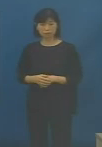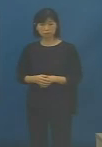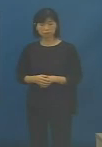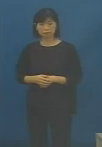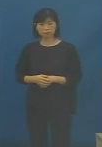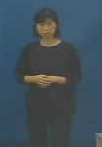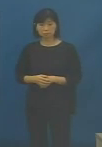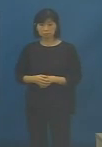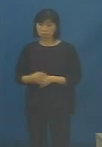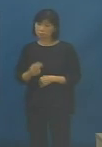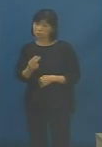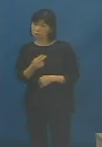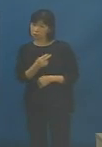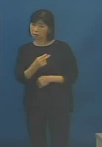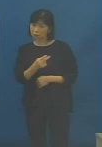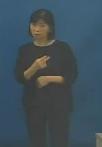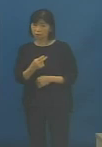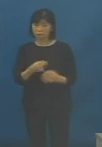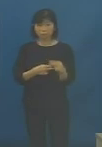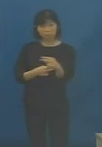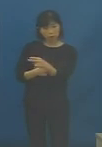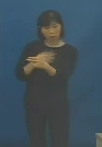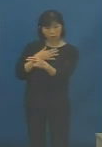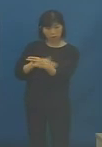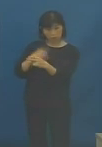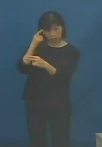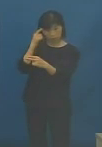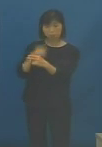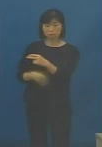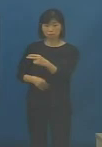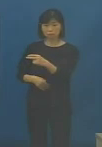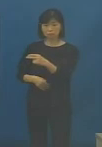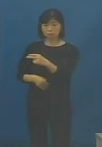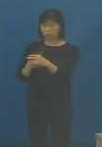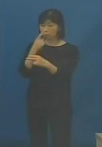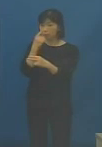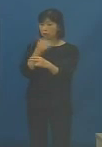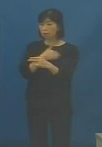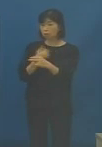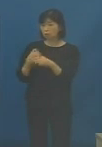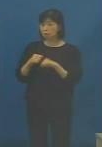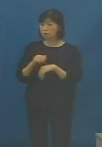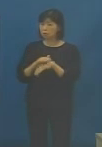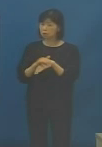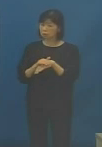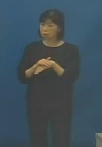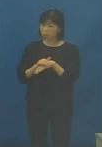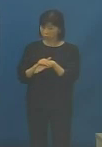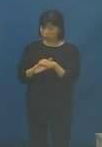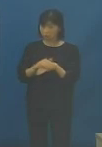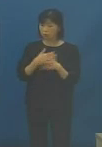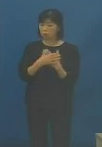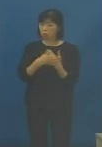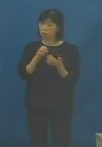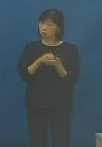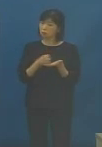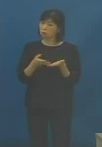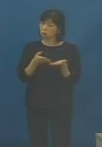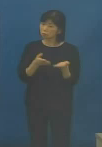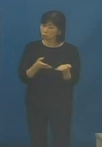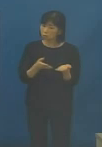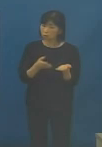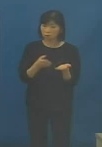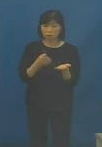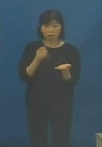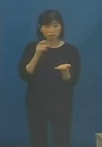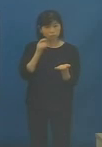らご理解いただけると思うんですが、我々のやり方はまあ出るはずがないと。でそれから多少そこをうちほどにこ